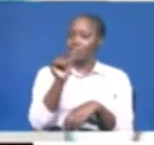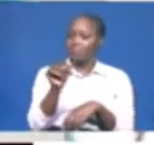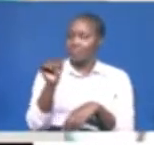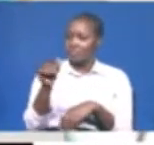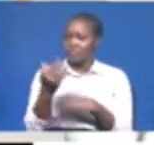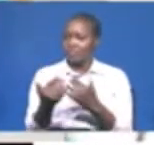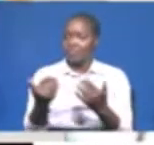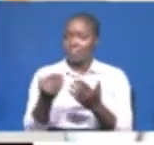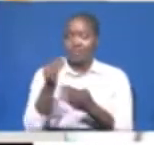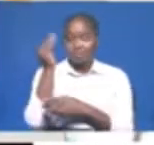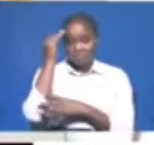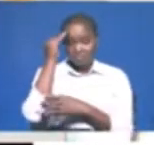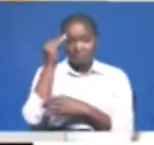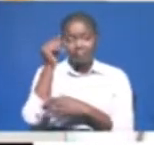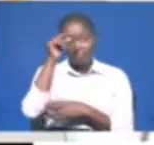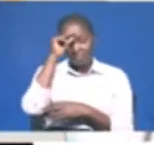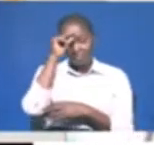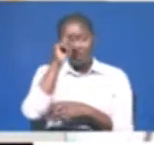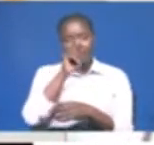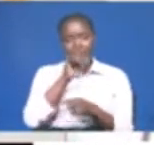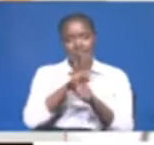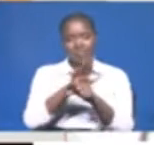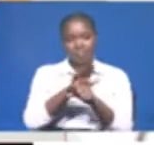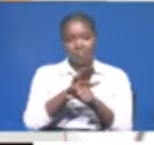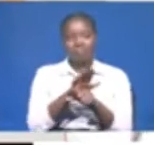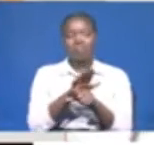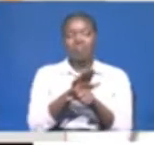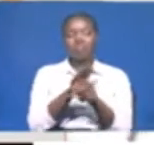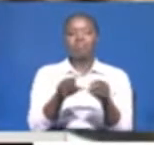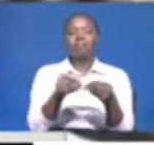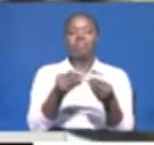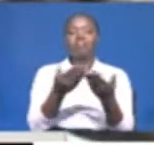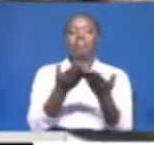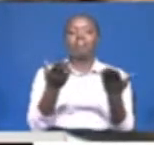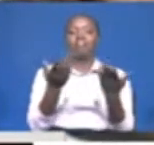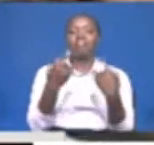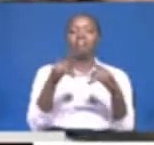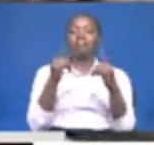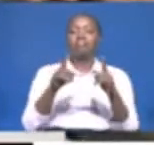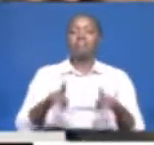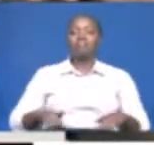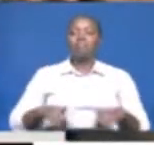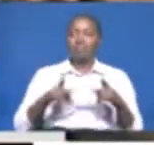elimu ambayo serikali inawania aweze kufaulu katika maisha yake.